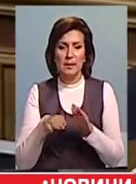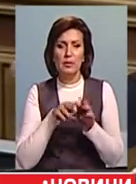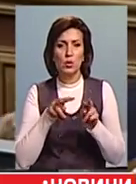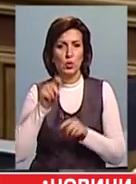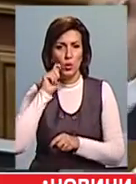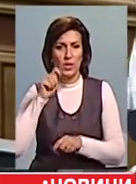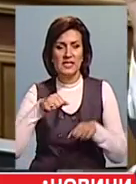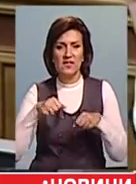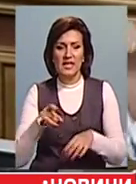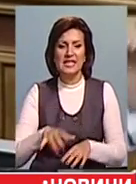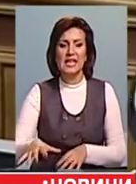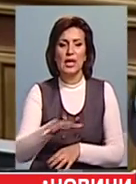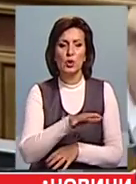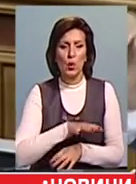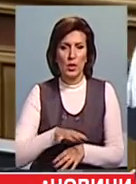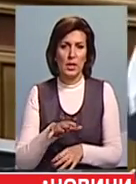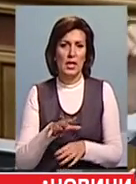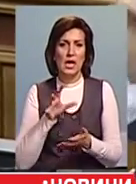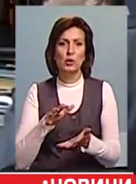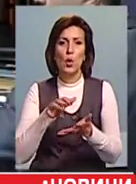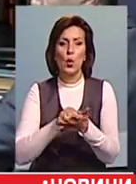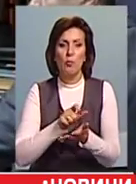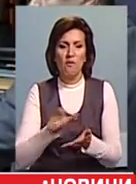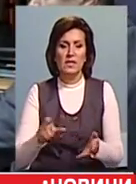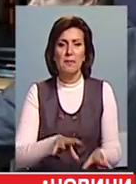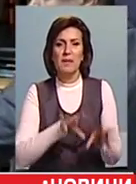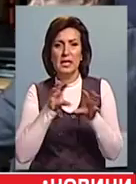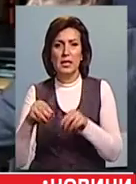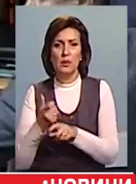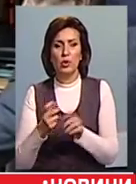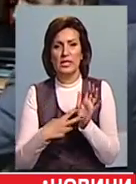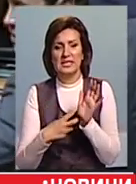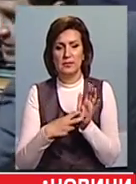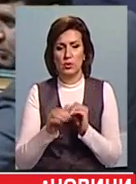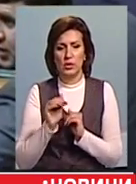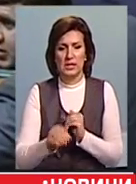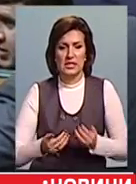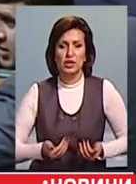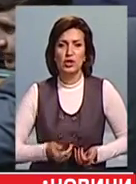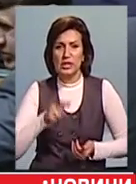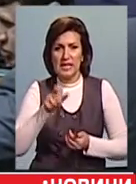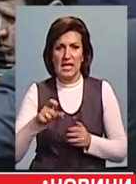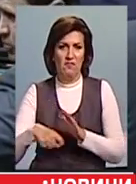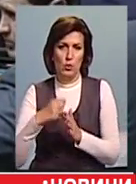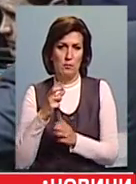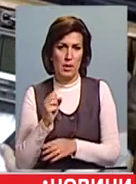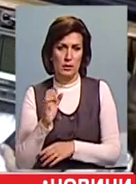підконтрольних українській владі території з окупованих переїхали понад 700 тисяч жителів Донбасу.